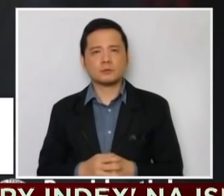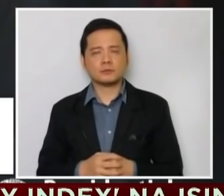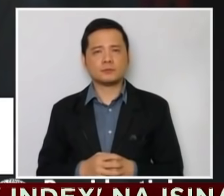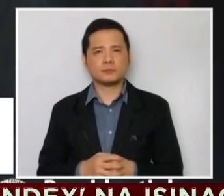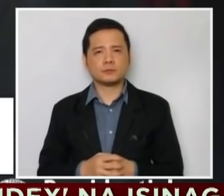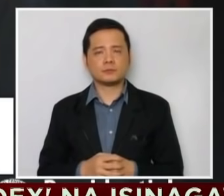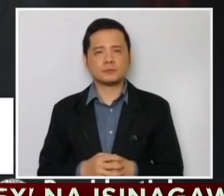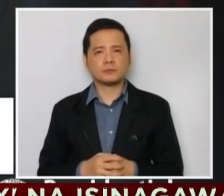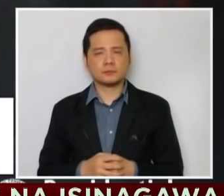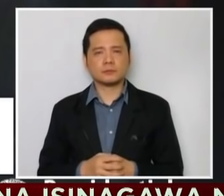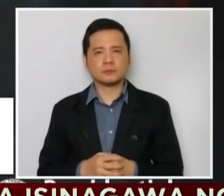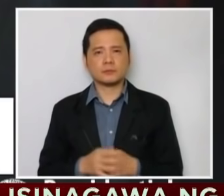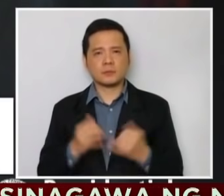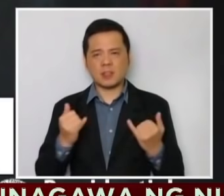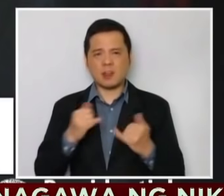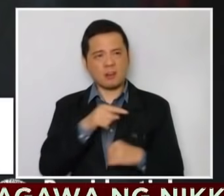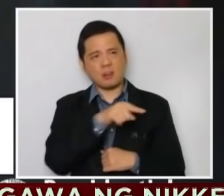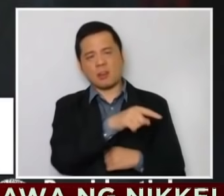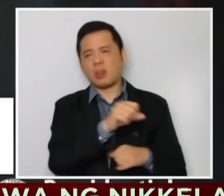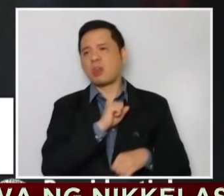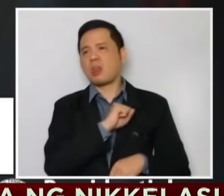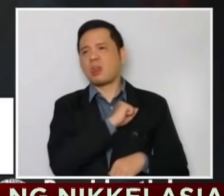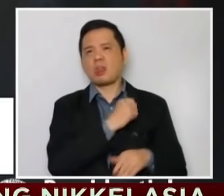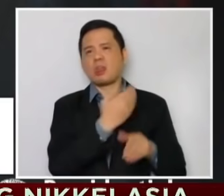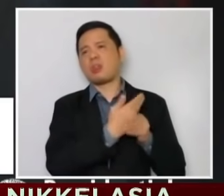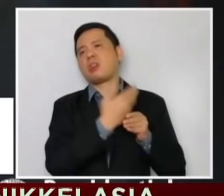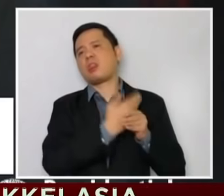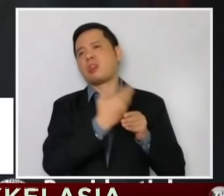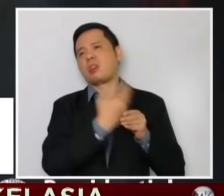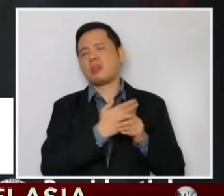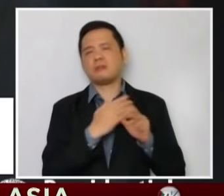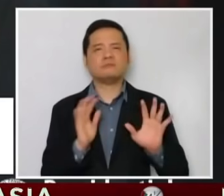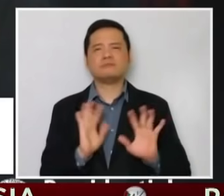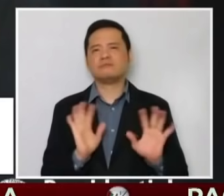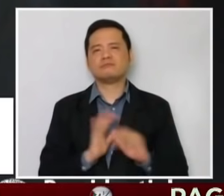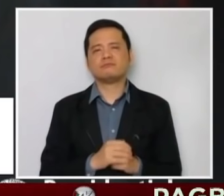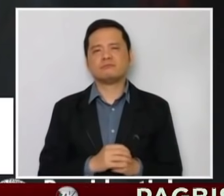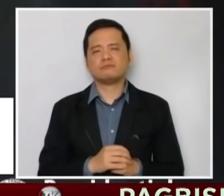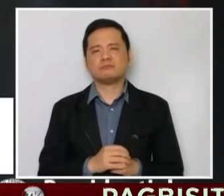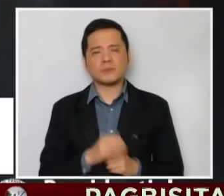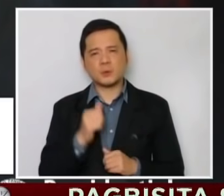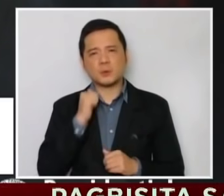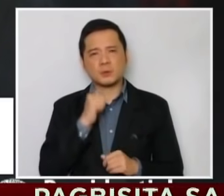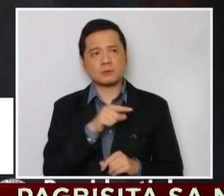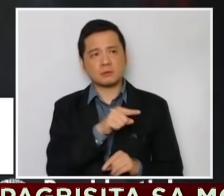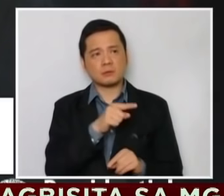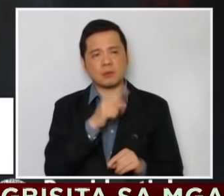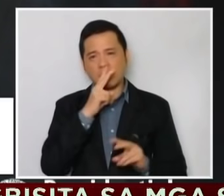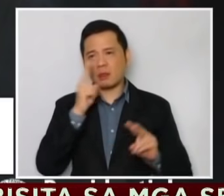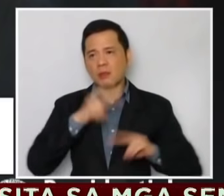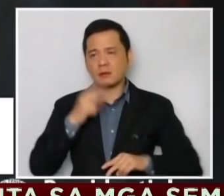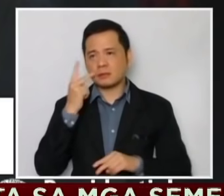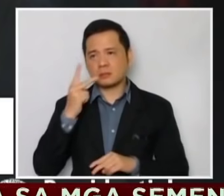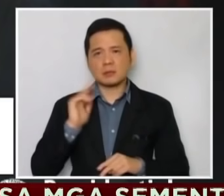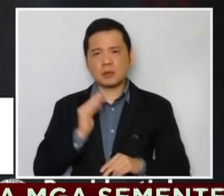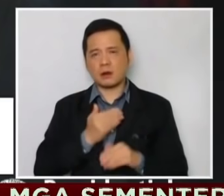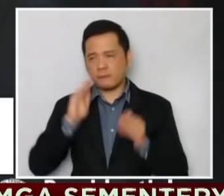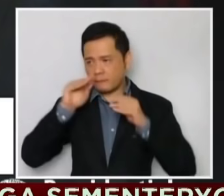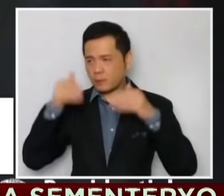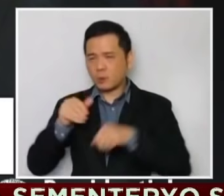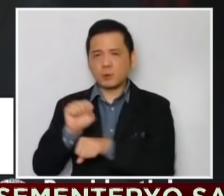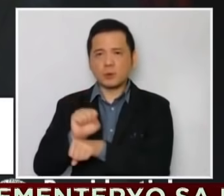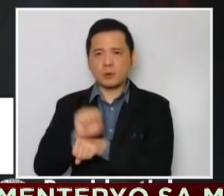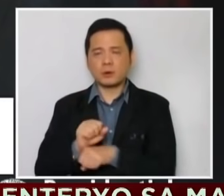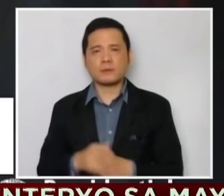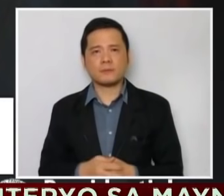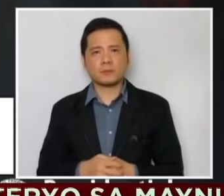sir, na distraction. Yung po ang hindi nakikita ng, ano, ng Senado eh. Na yung, ano, yung tinatawag natin yung pressure ng mga